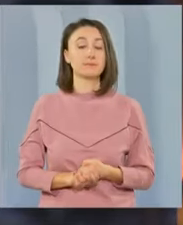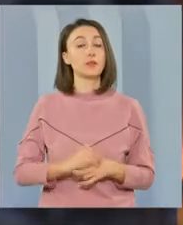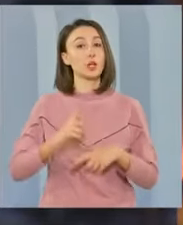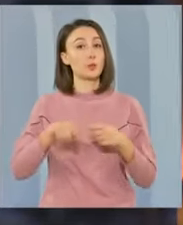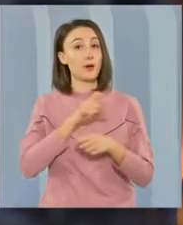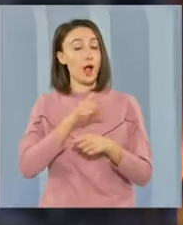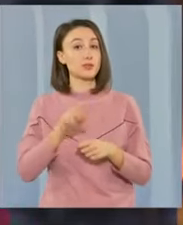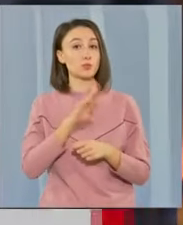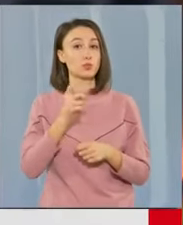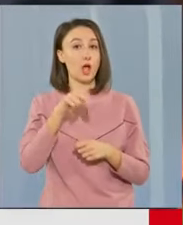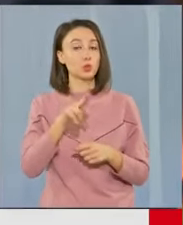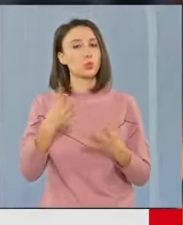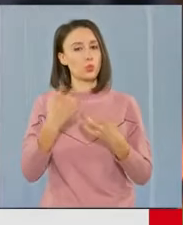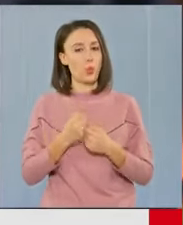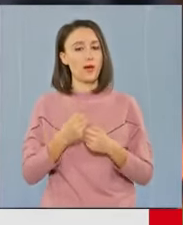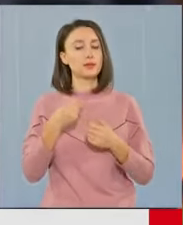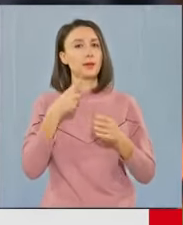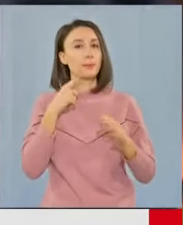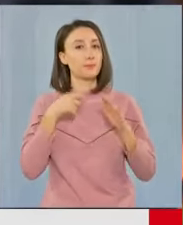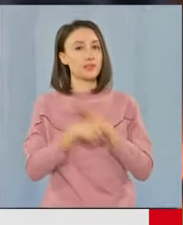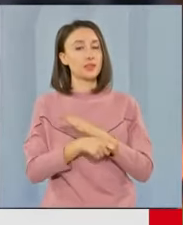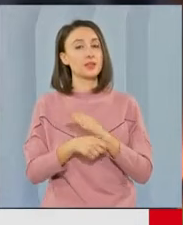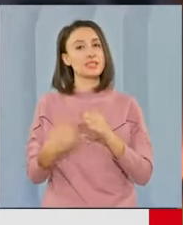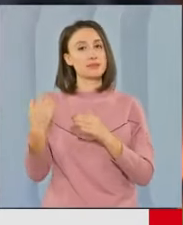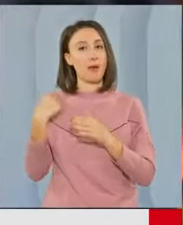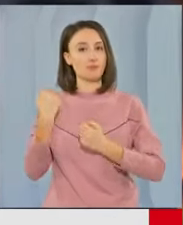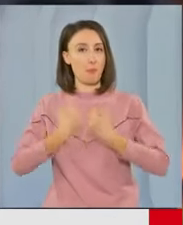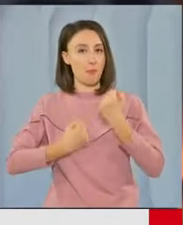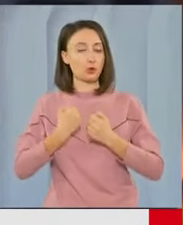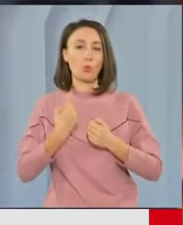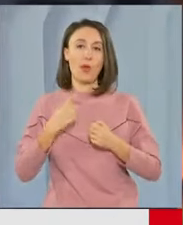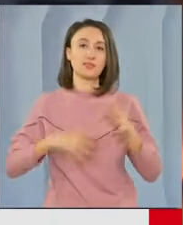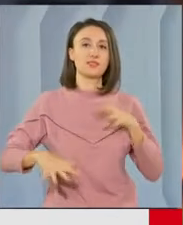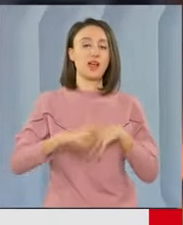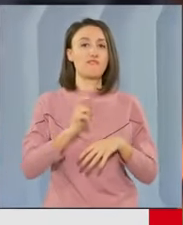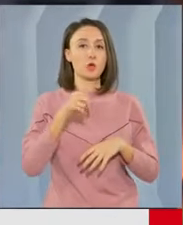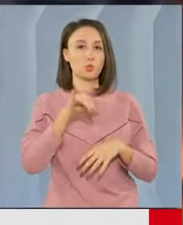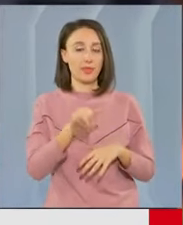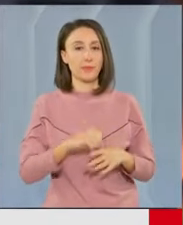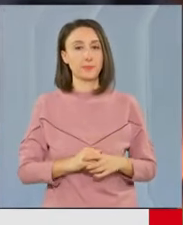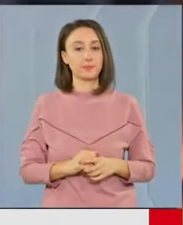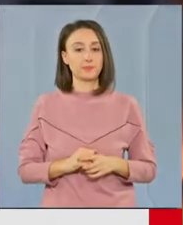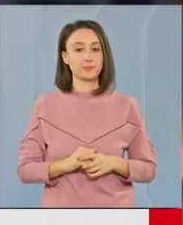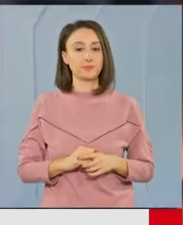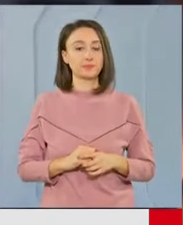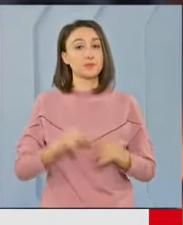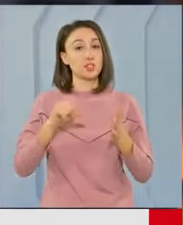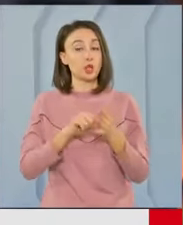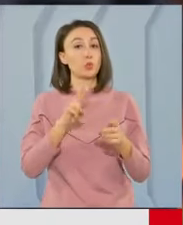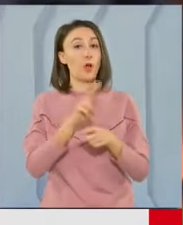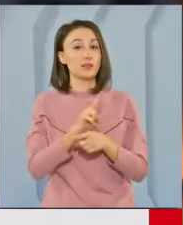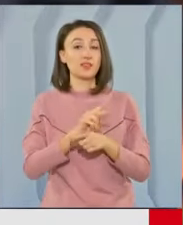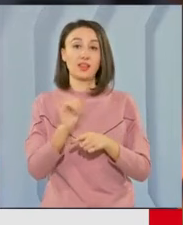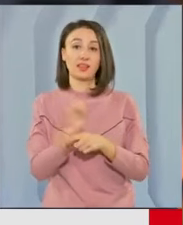După cazul Buzatu, prins că lua mită în portbagaj, un alt scandal izbucnește la nivelul județului Vaslui. De data aceasta, în centrul atenției se